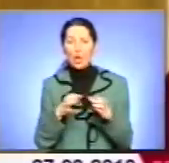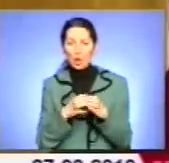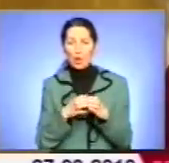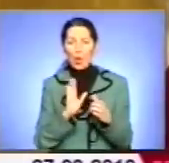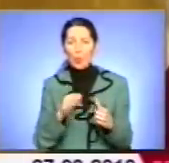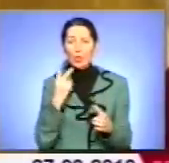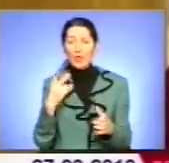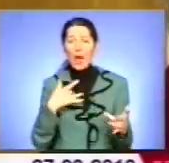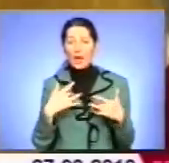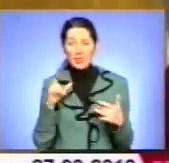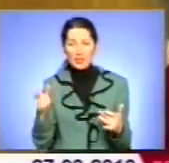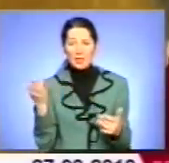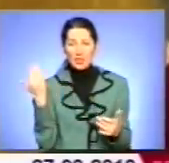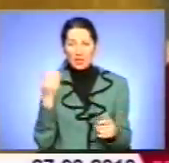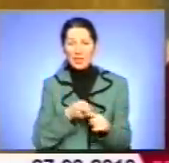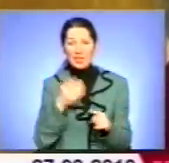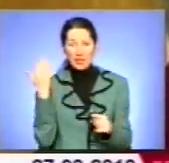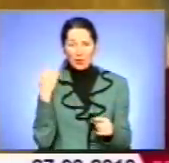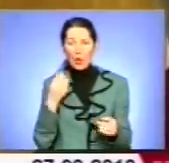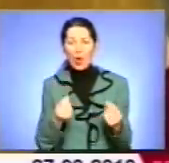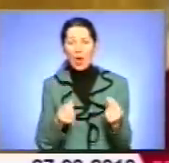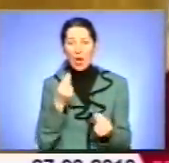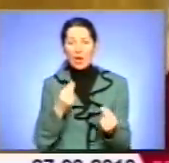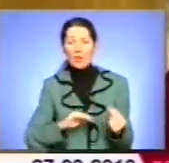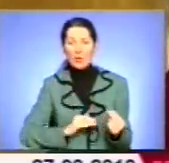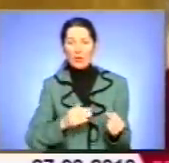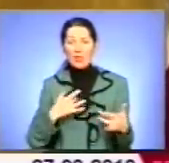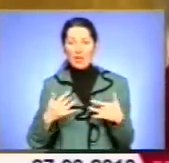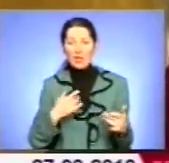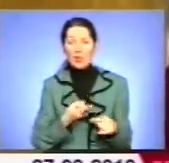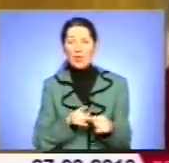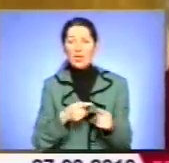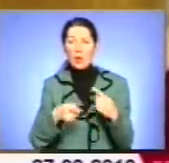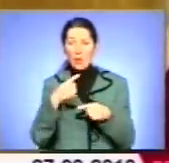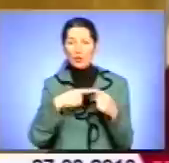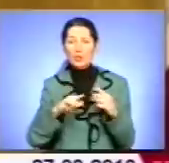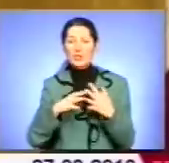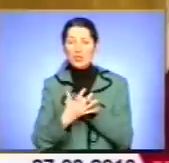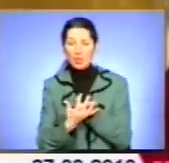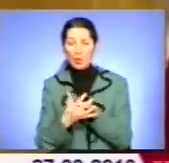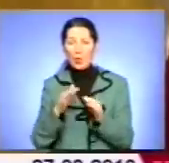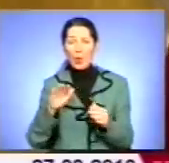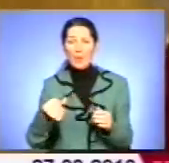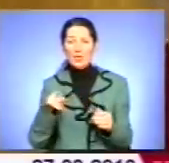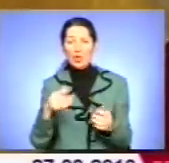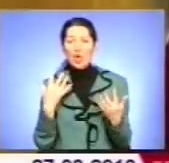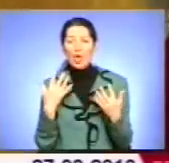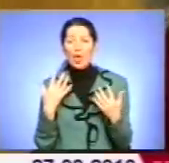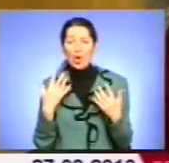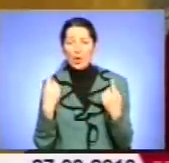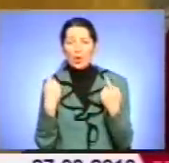приватних театрах, які повернулися в село після тої розрухи 39-го року, що в нас так зване визволення